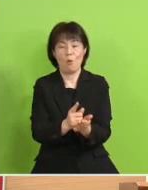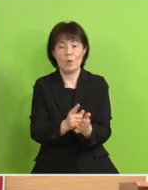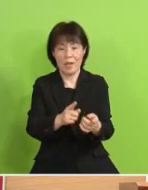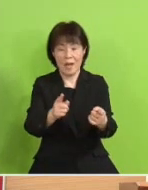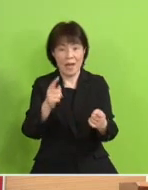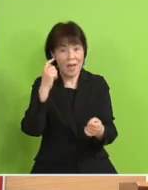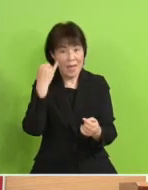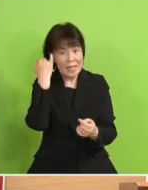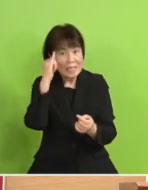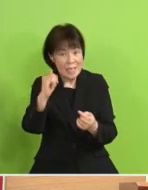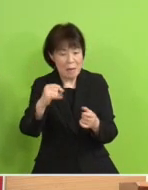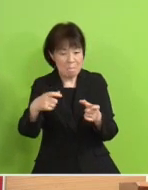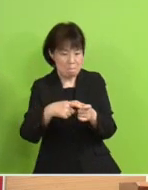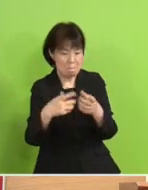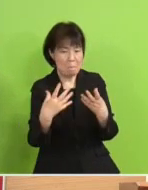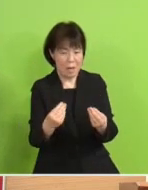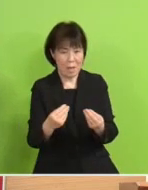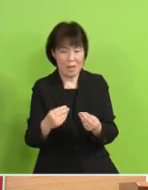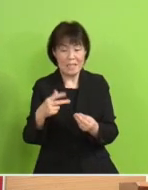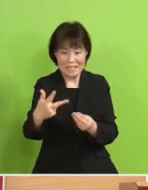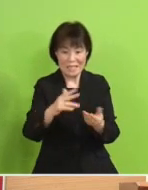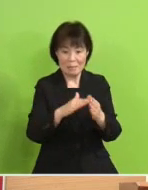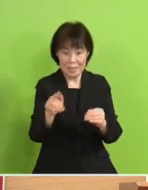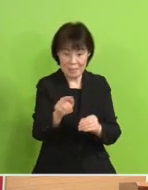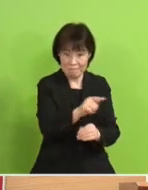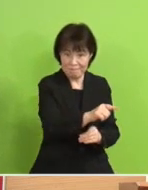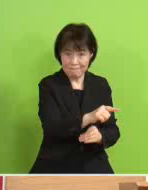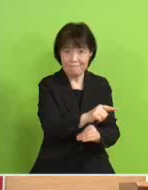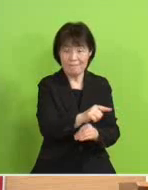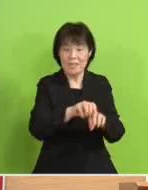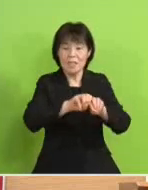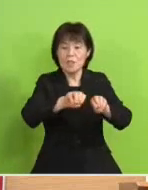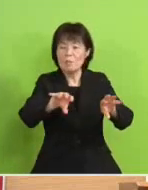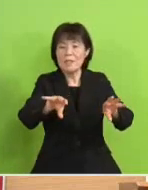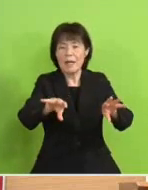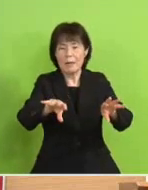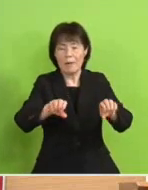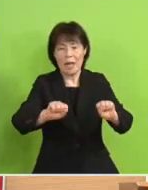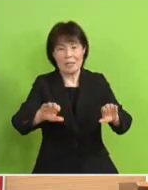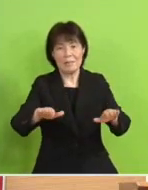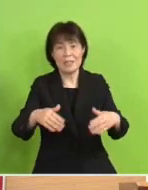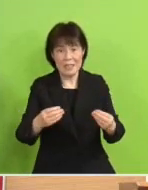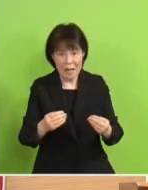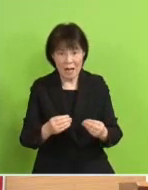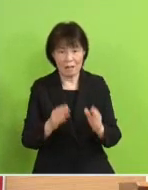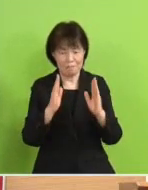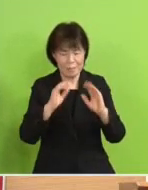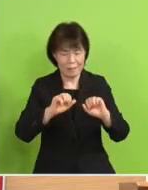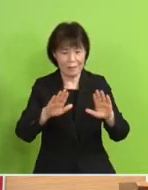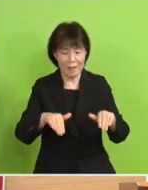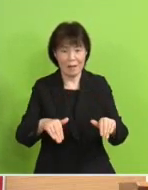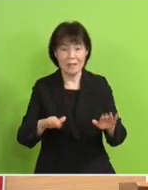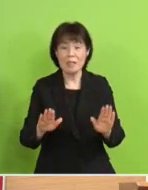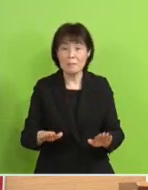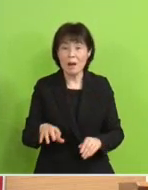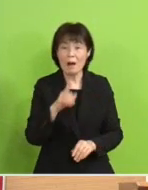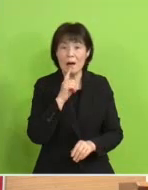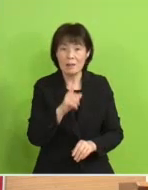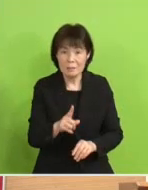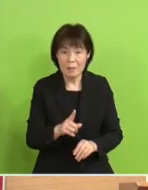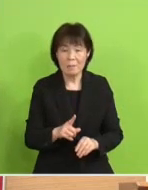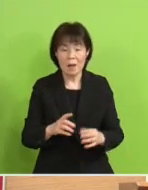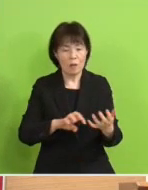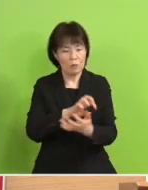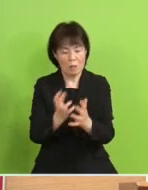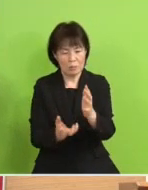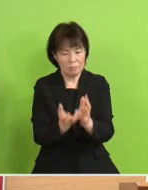致しましたので、市町単位で呼びかけは相当やってくれていると思います。そして今のところ